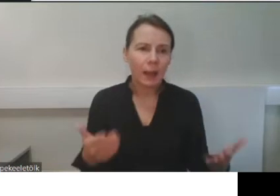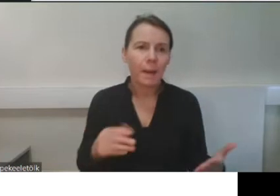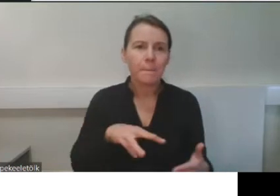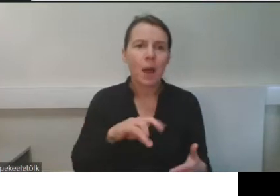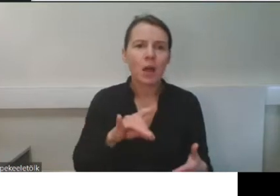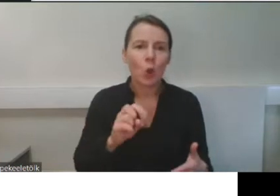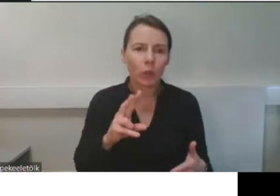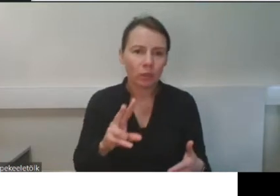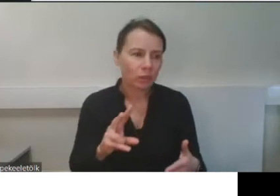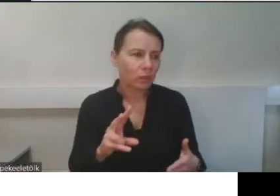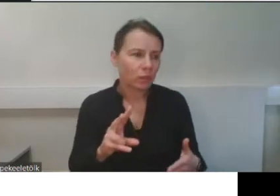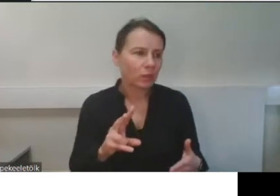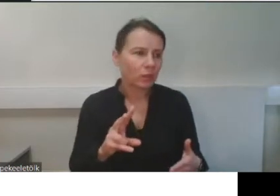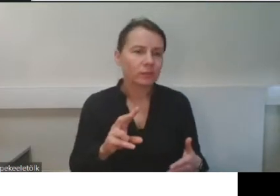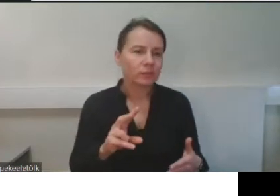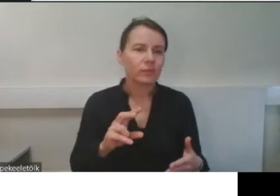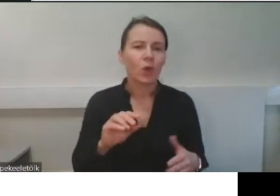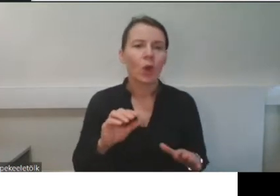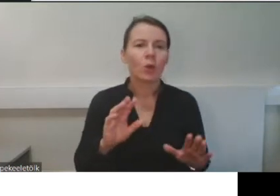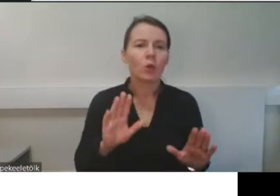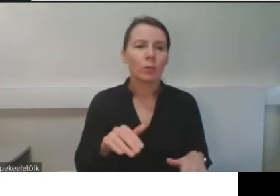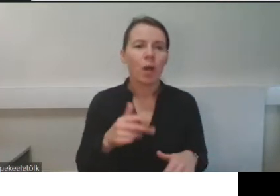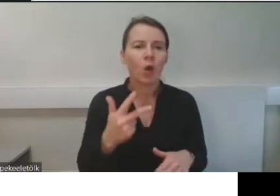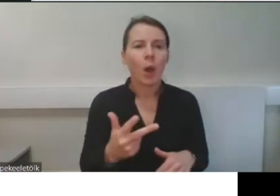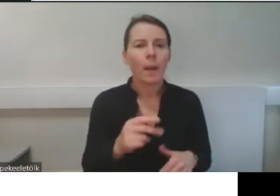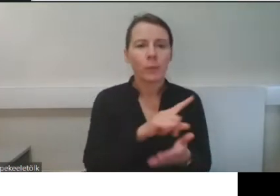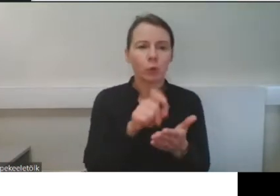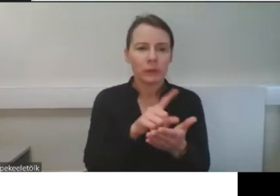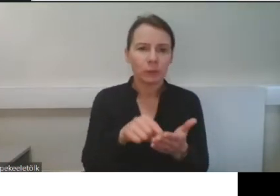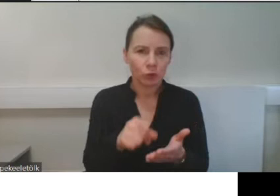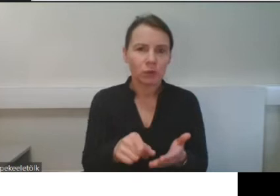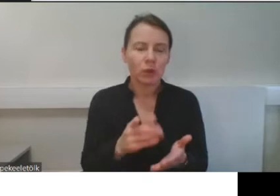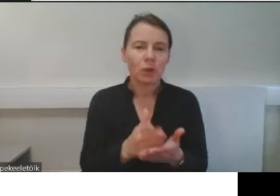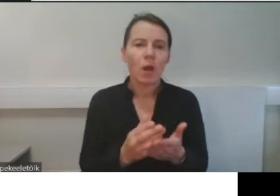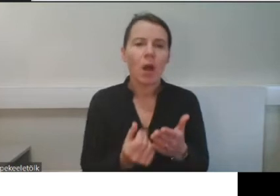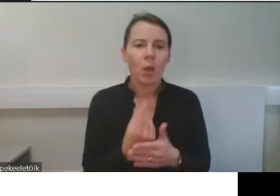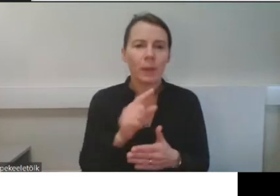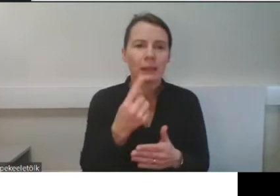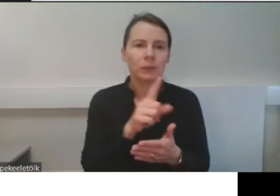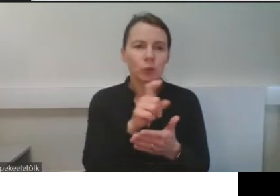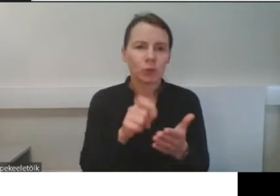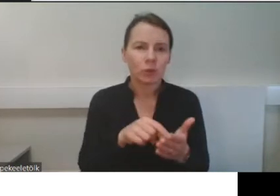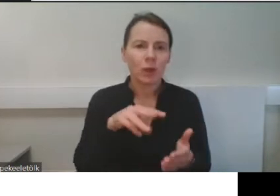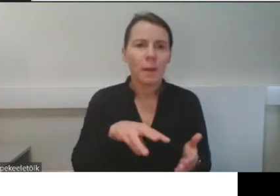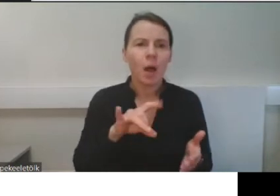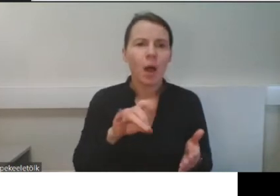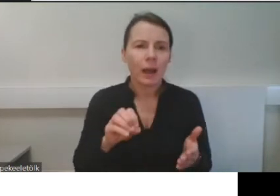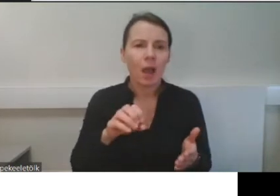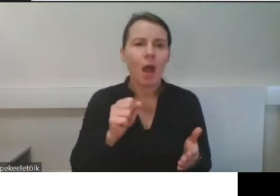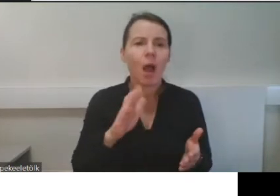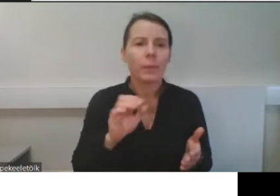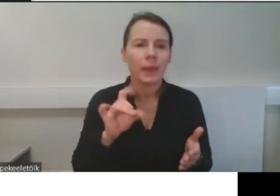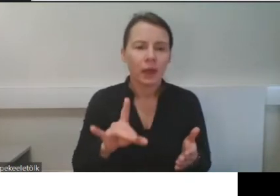teema pöördumisi. Et näiteks üks teema, mida me siin koondina oleme jälginud, on hooldaja määramise ja tervisliku seisundiga